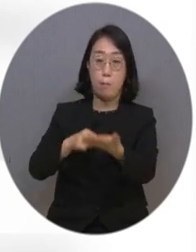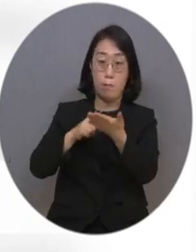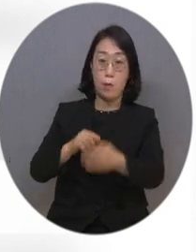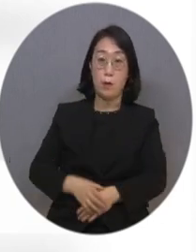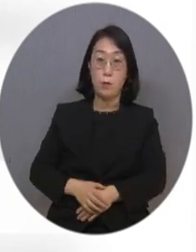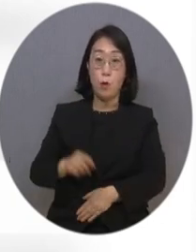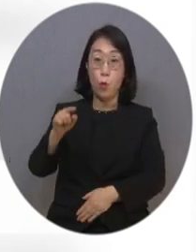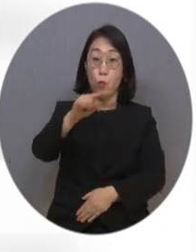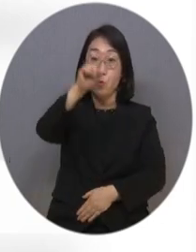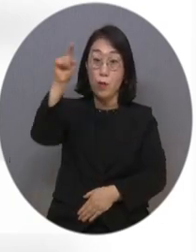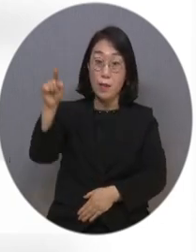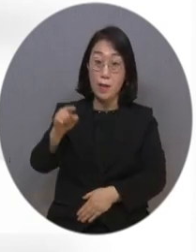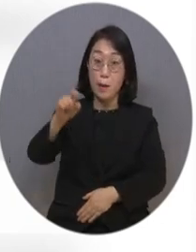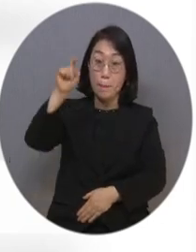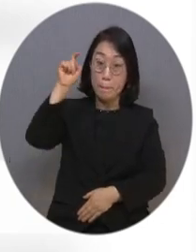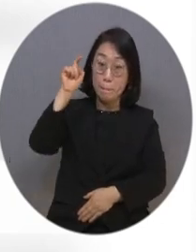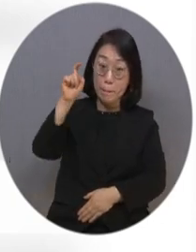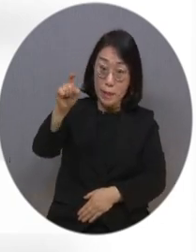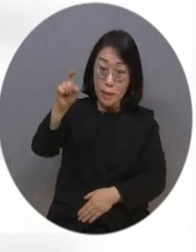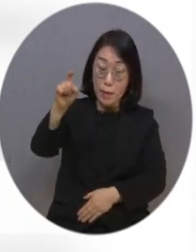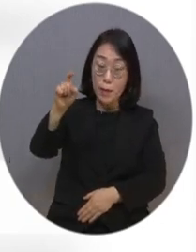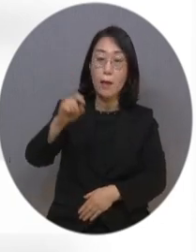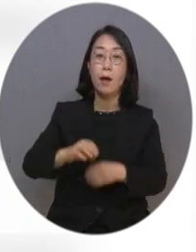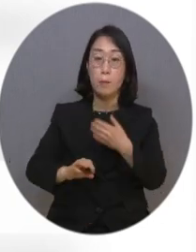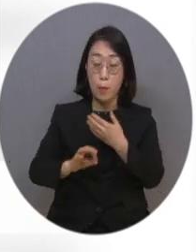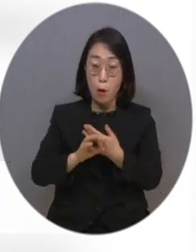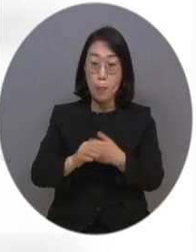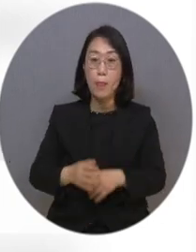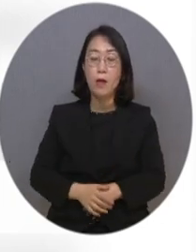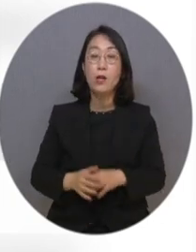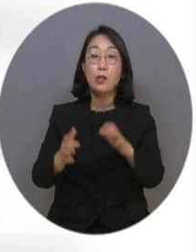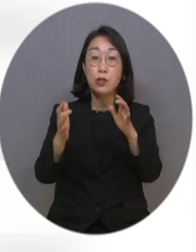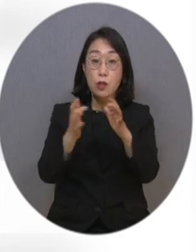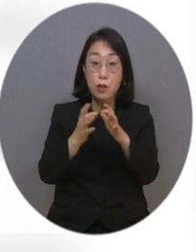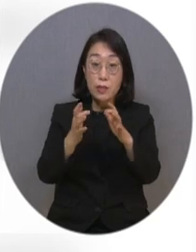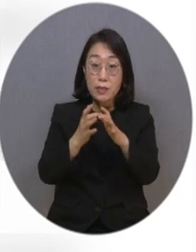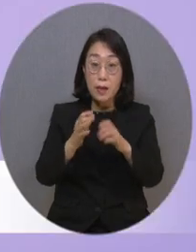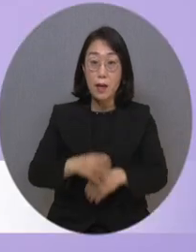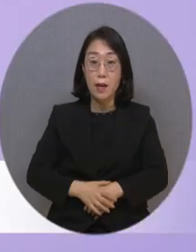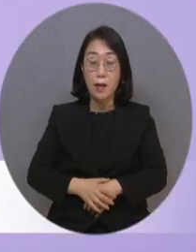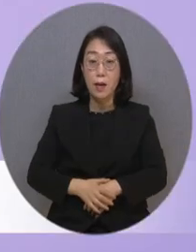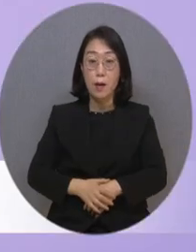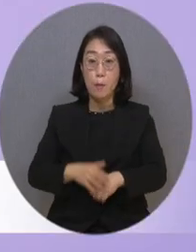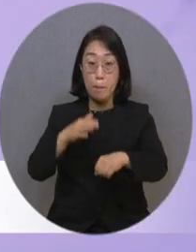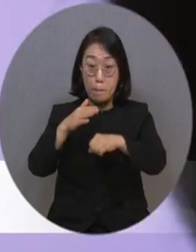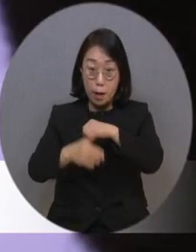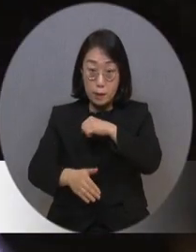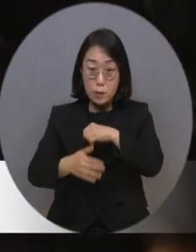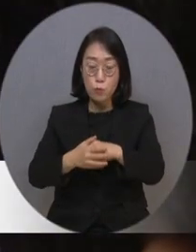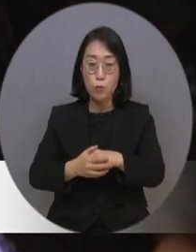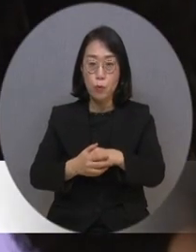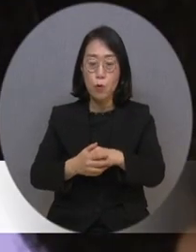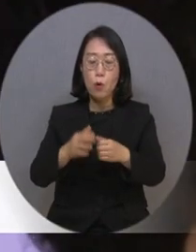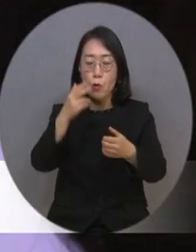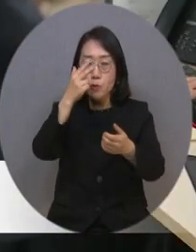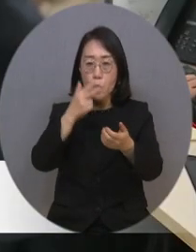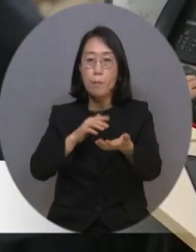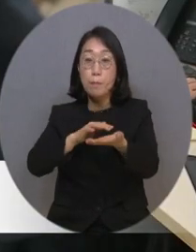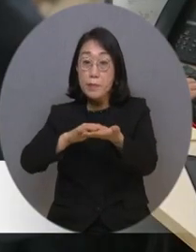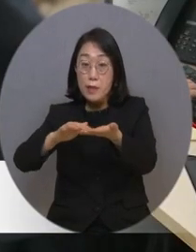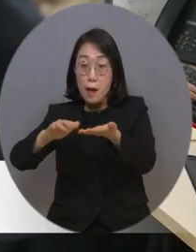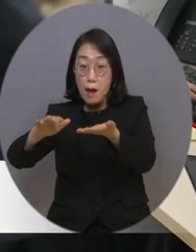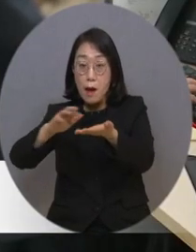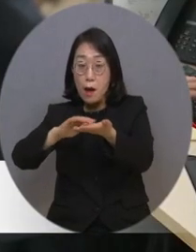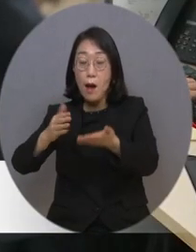특허청 누리집 게시물 우상단에 있는 전자 점자보기 아이콘을 누르면 해당 정보가 전자 점자로 변환돼